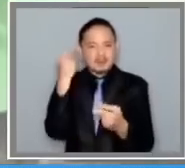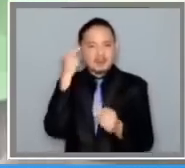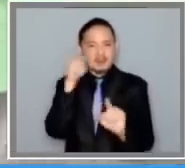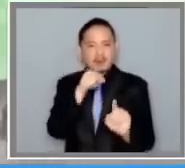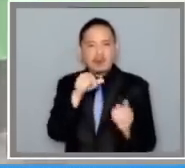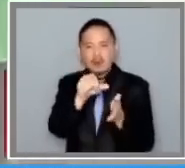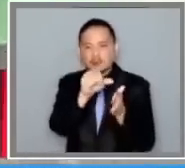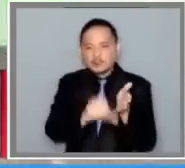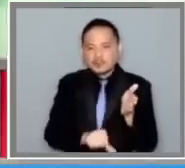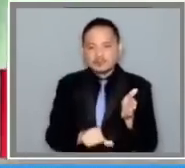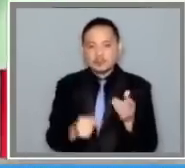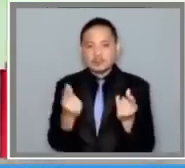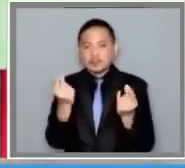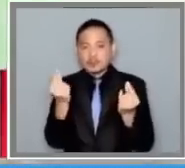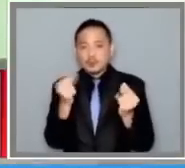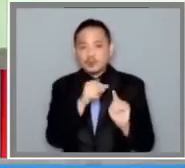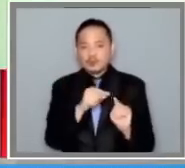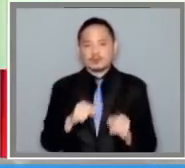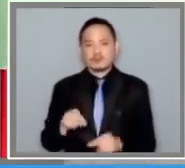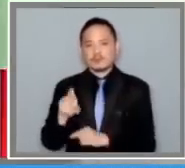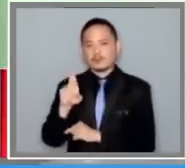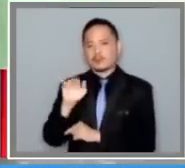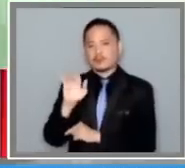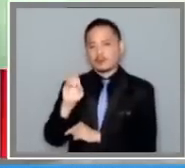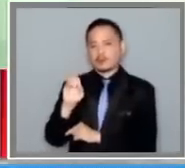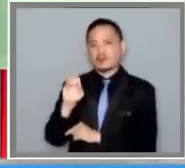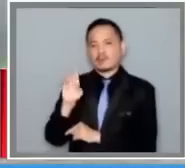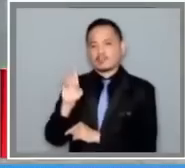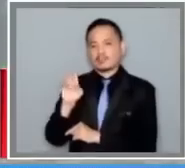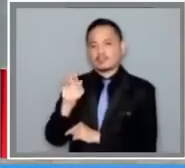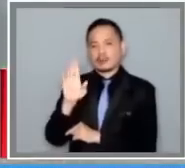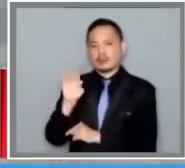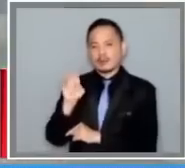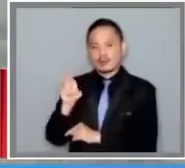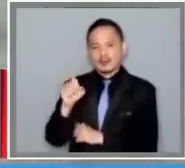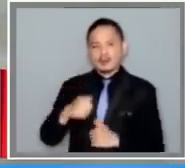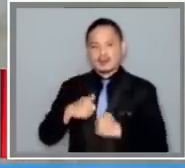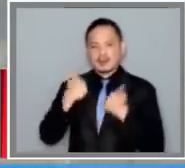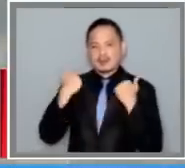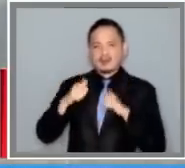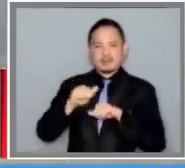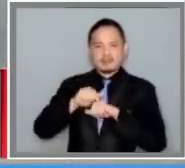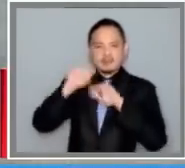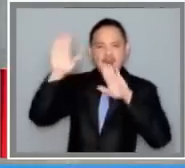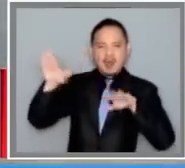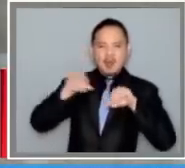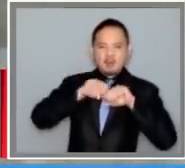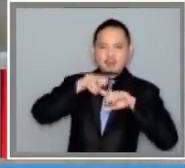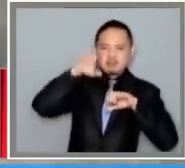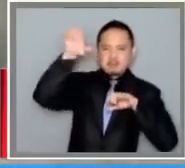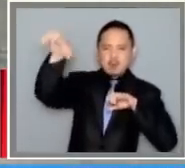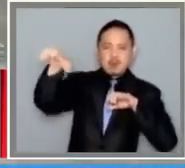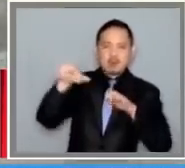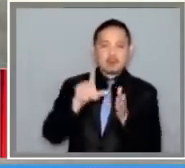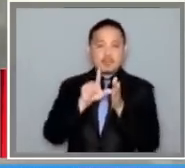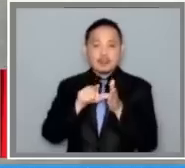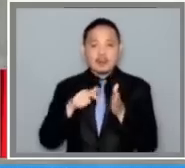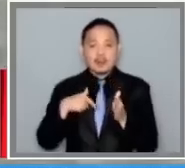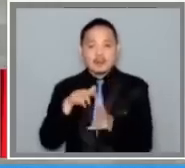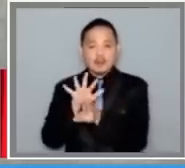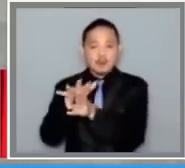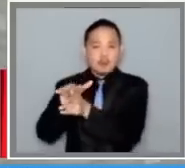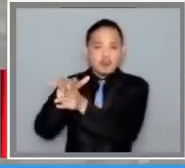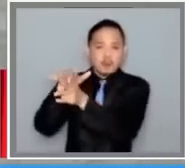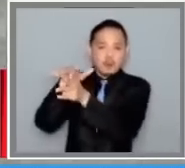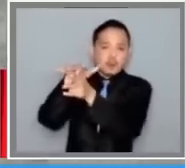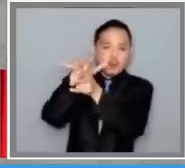na bundok sa Rio de Janeiro ang tour guide na pasyente. Maya-maya, may dumating po na helicopter para siya isunduin. Doon